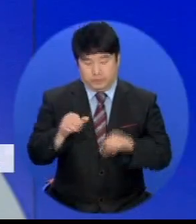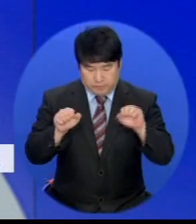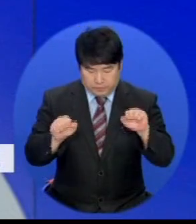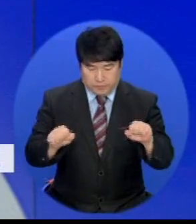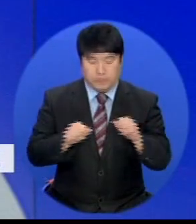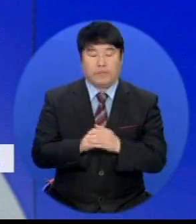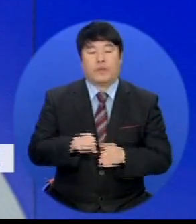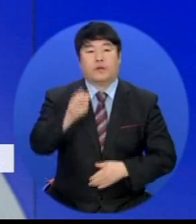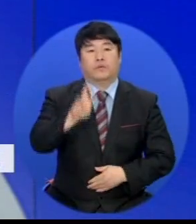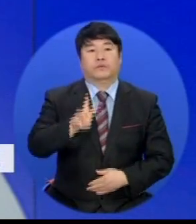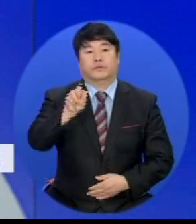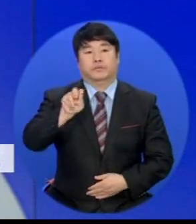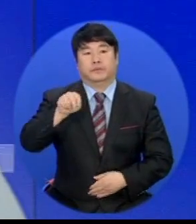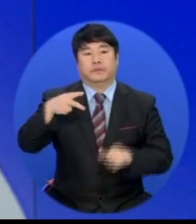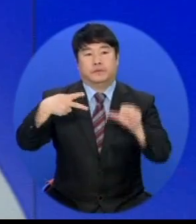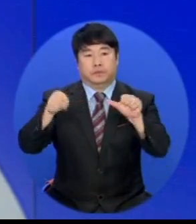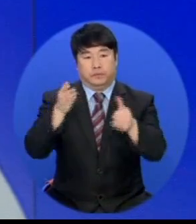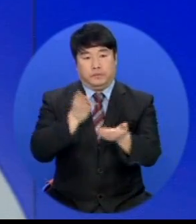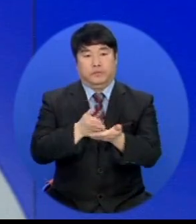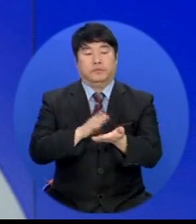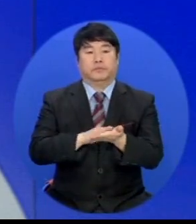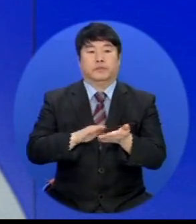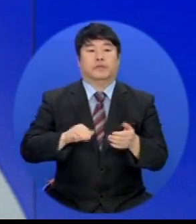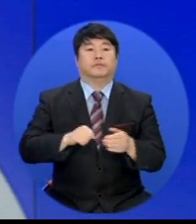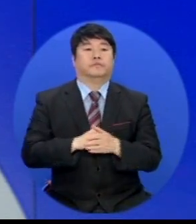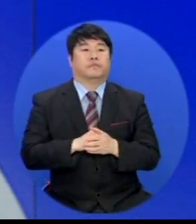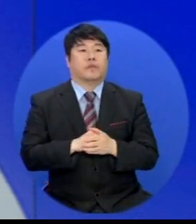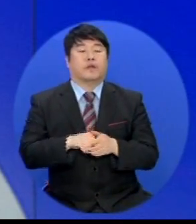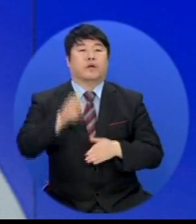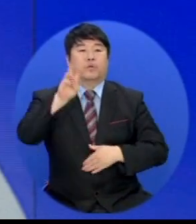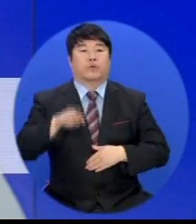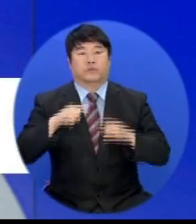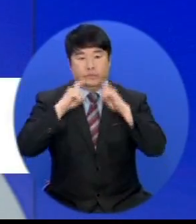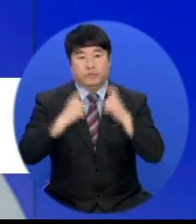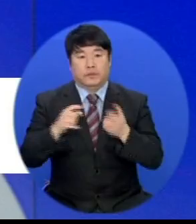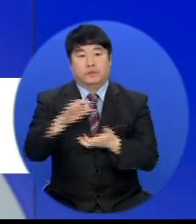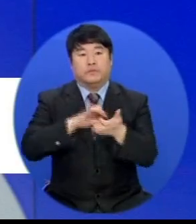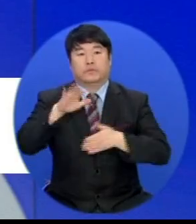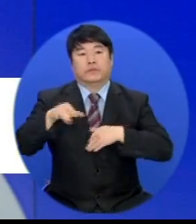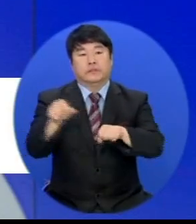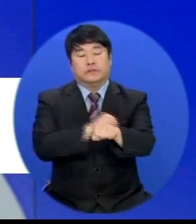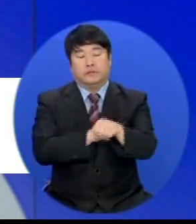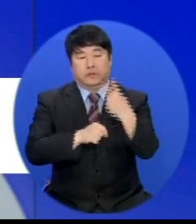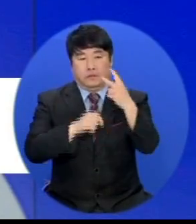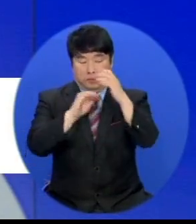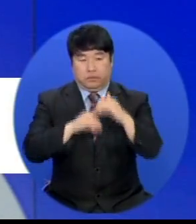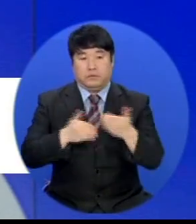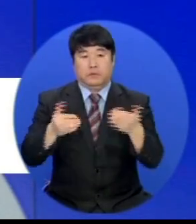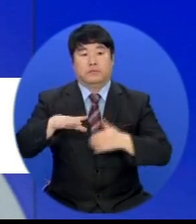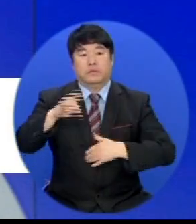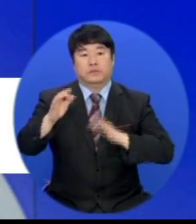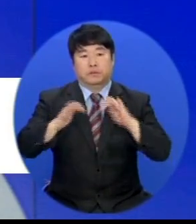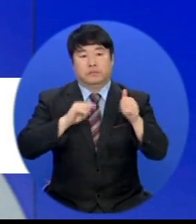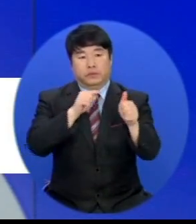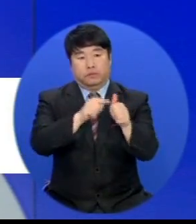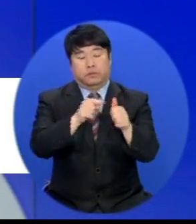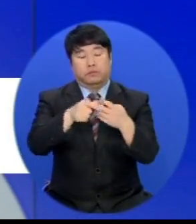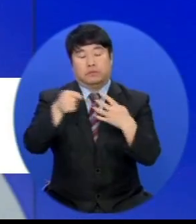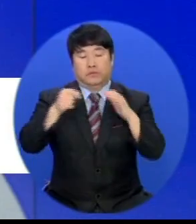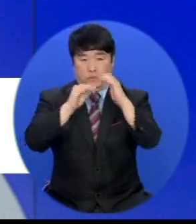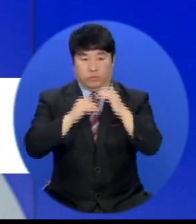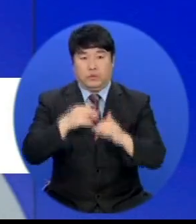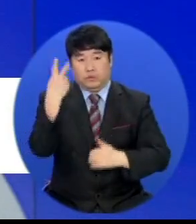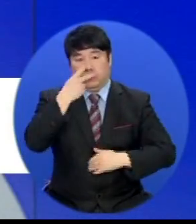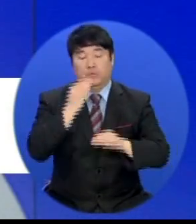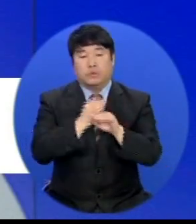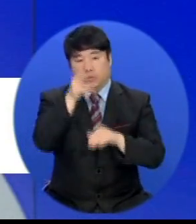여러분 안녕하십니까? 광주 MBC 5시 뉴스입니다. 광주 민간공원 특례 2단계 사업 우선 협상 대상자 선정 과정을